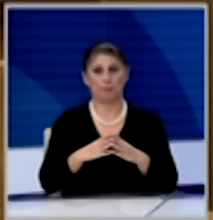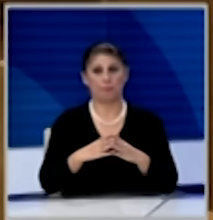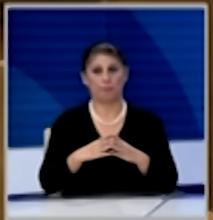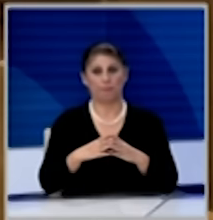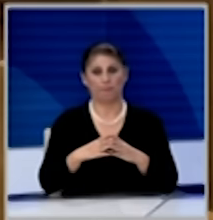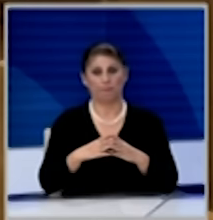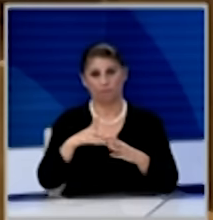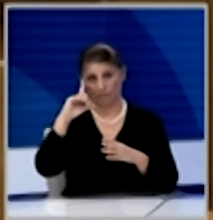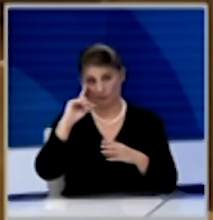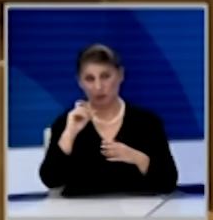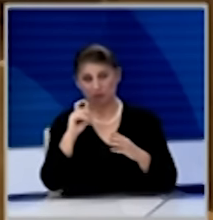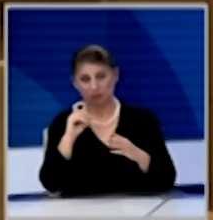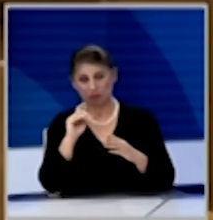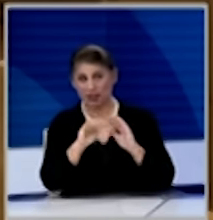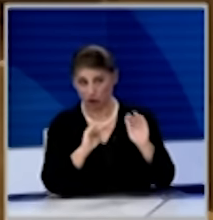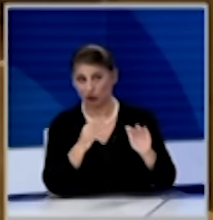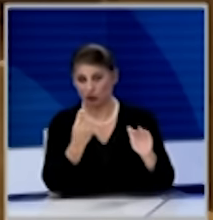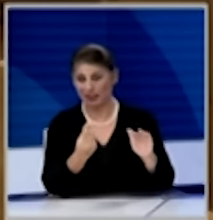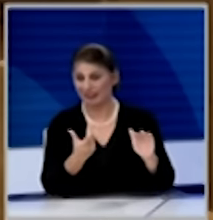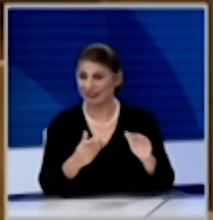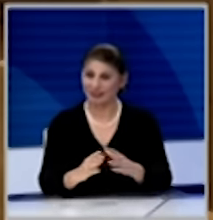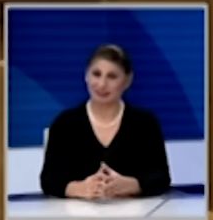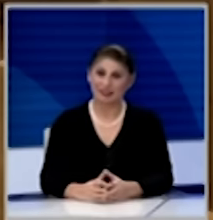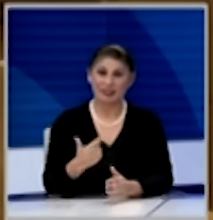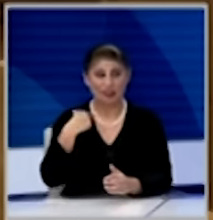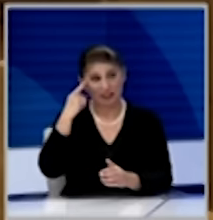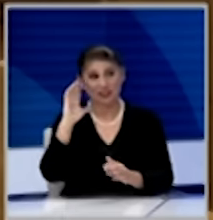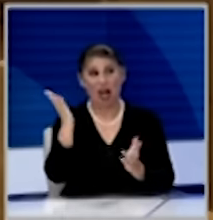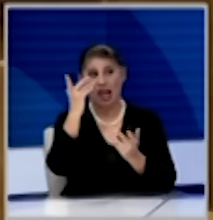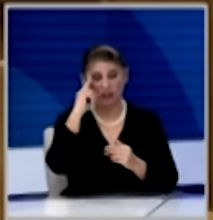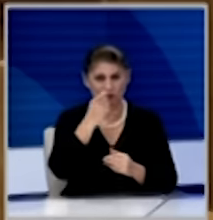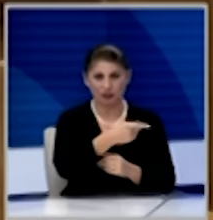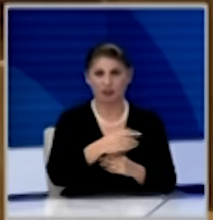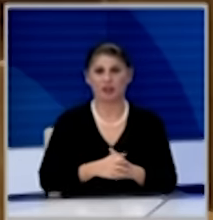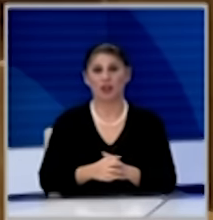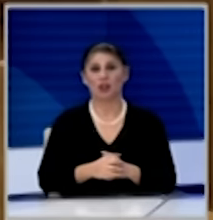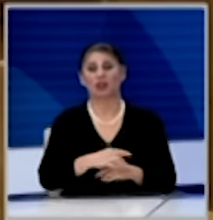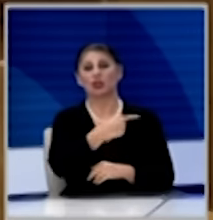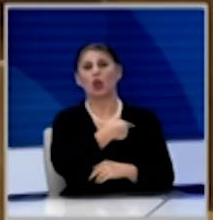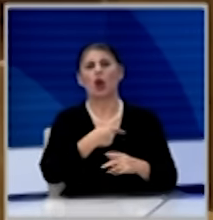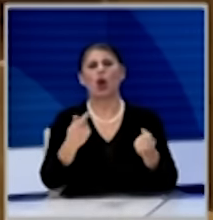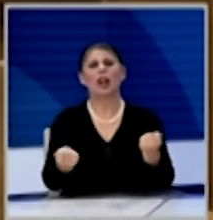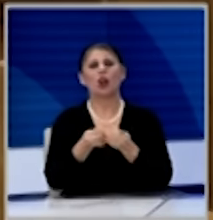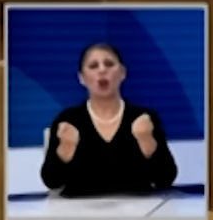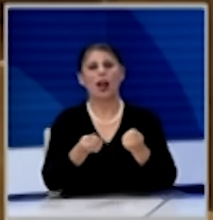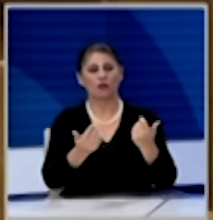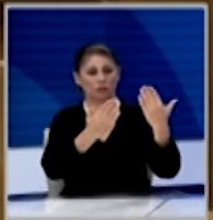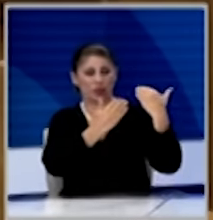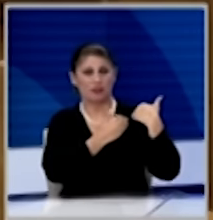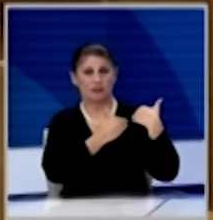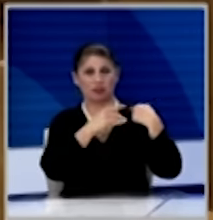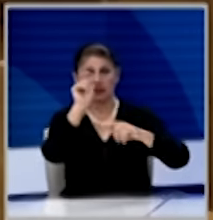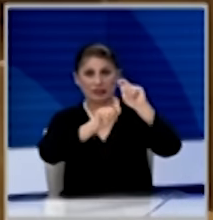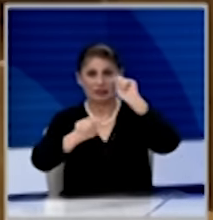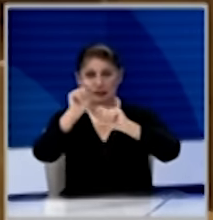ξέρετε ξέρετε ας ρωτήσω καλύτερα γιατί δεν ξέρω αν το ξέρετε πως ο εργολάβος που έχει αναλάβει την